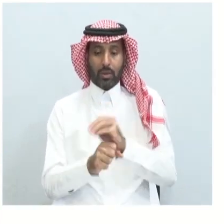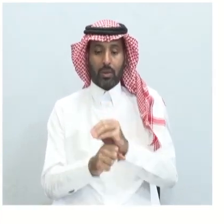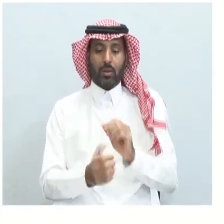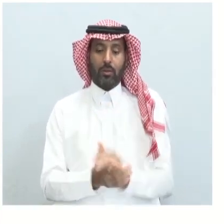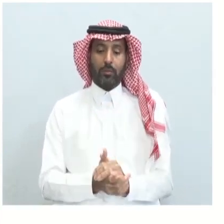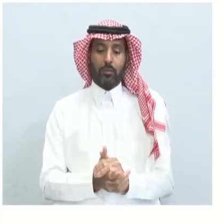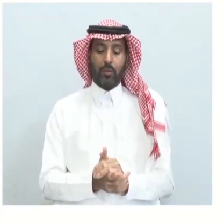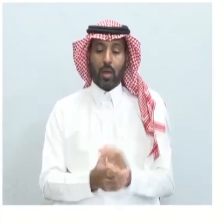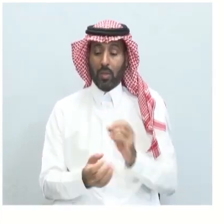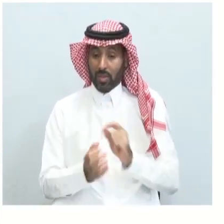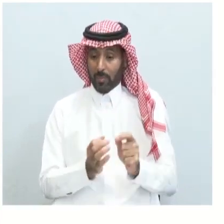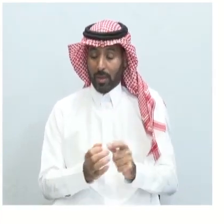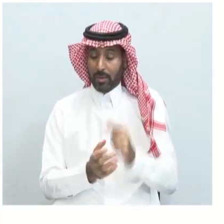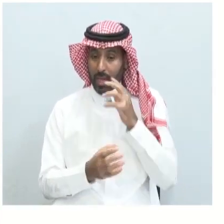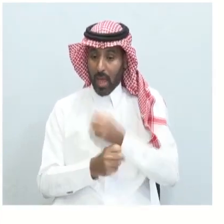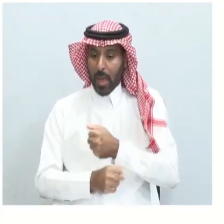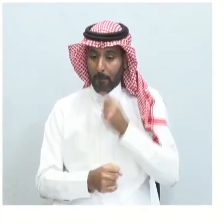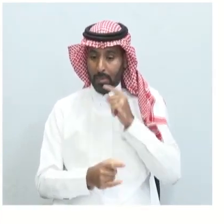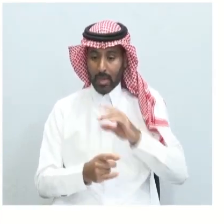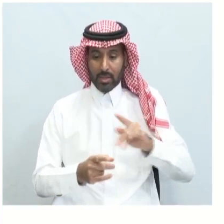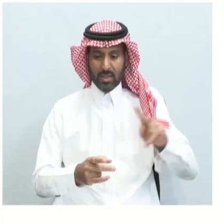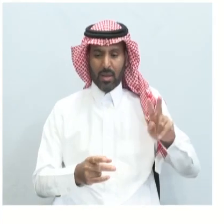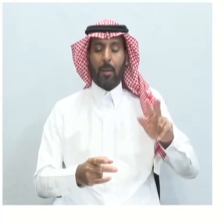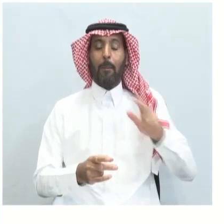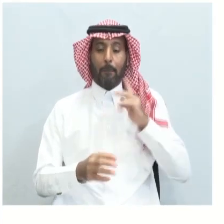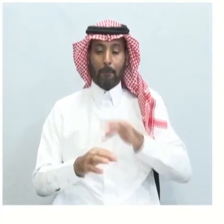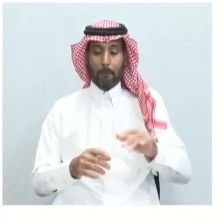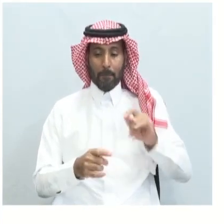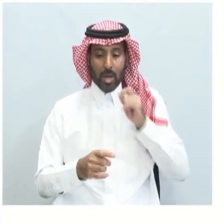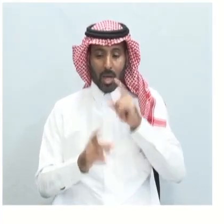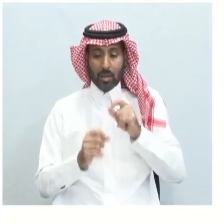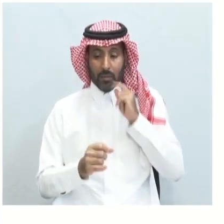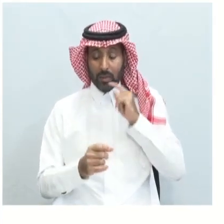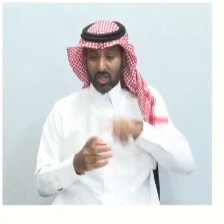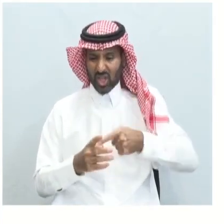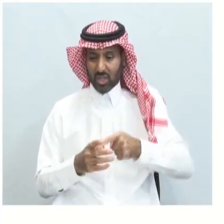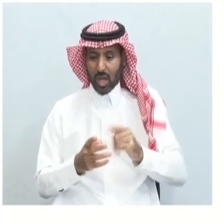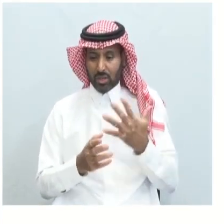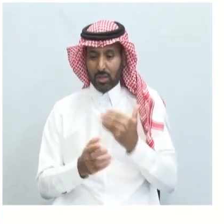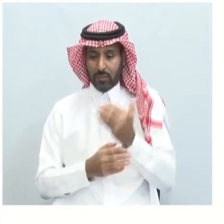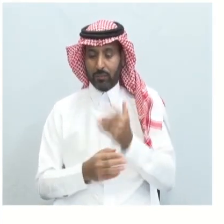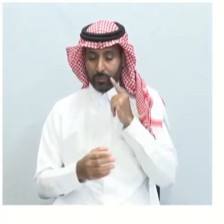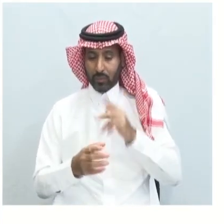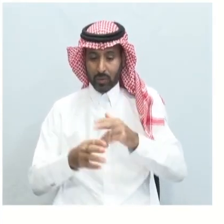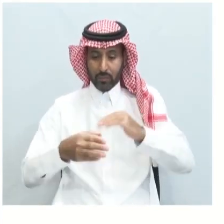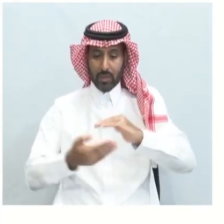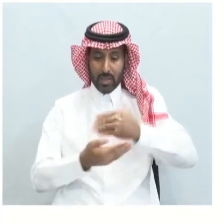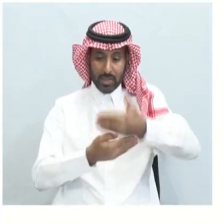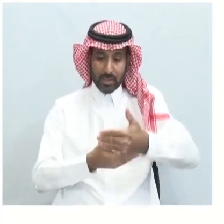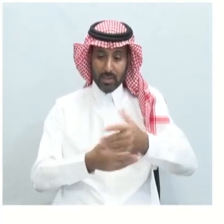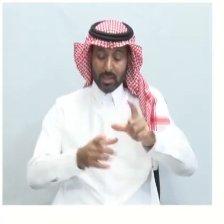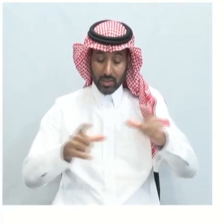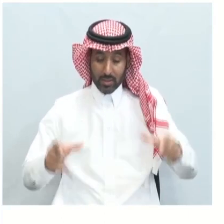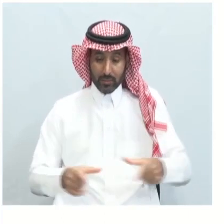على انظمه الامن السبراني في التقنيات الناشئه وتحديدا في اجهزه انترنت